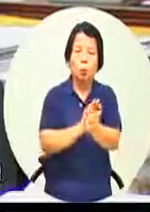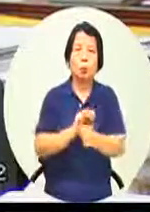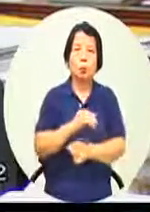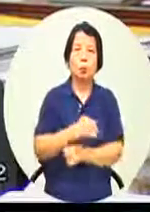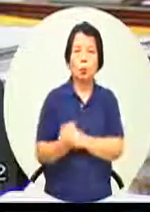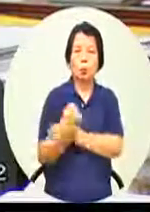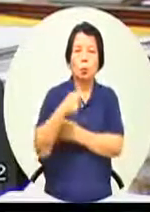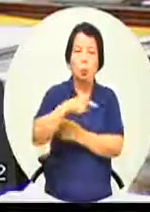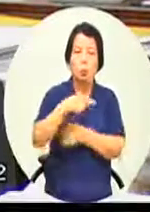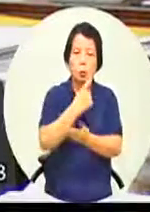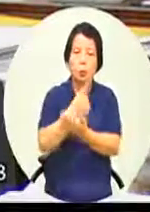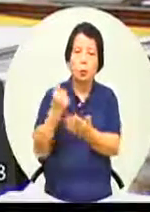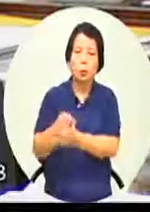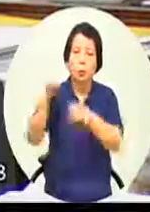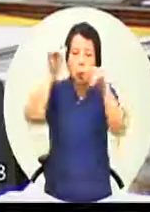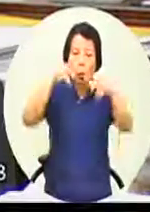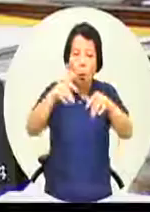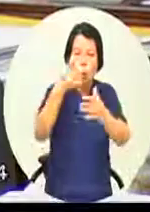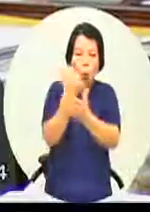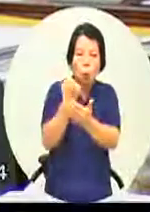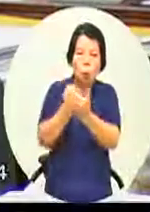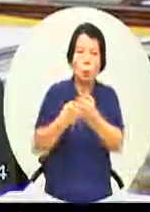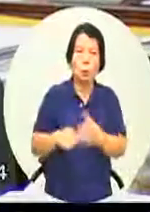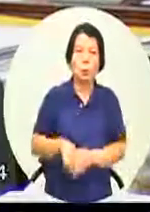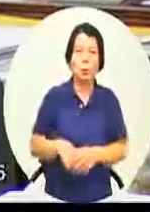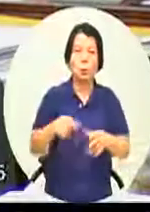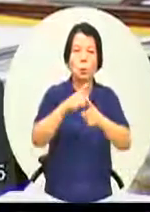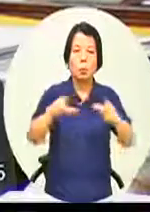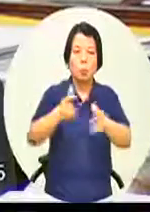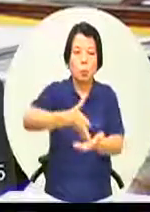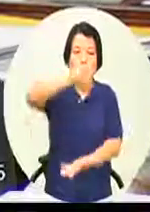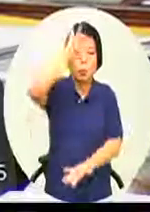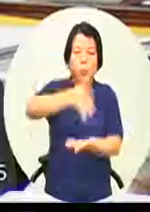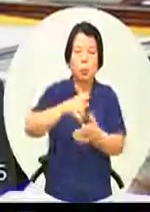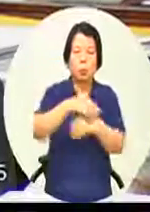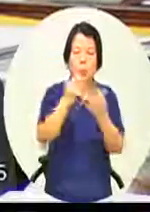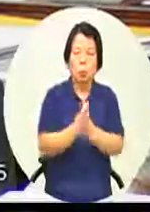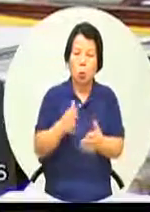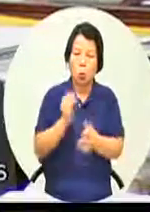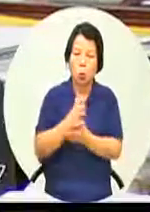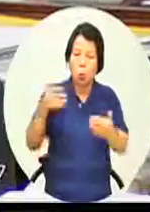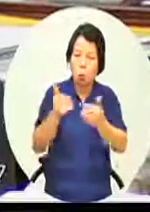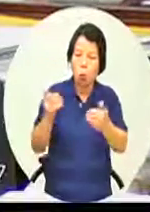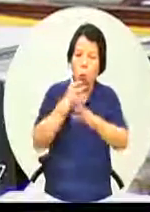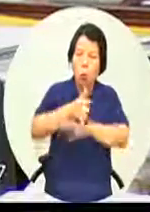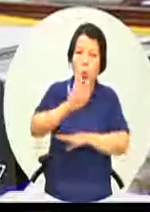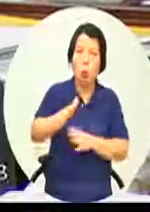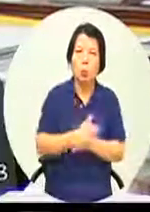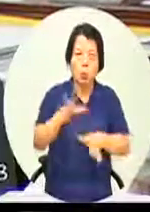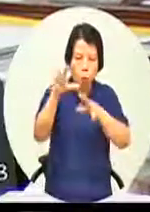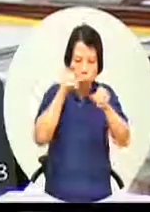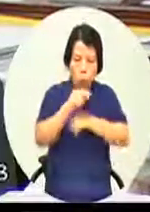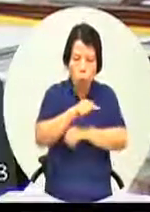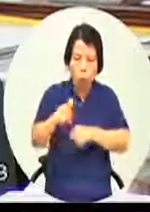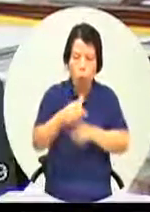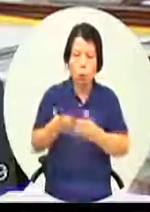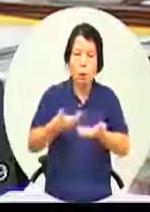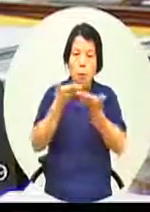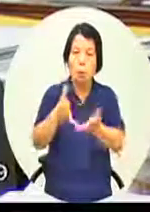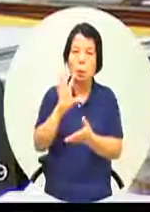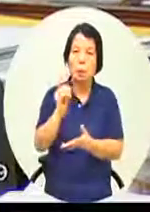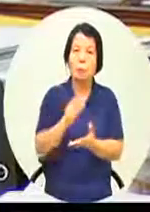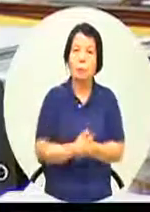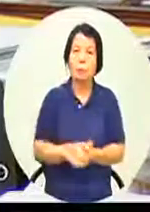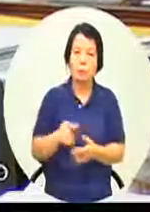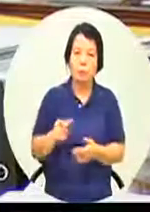后呢每一个都有雨水储存的设施大楼，那这些东西我有咨询过你，这些的资料监管处有没有给你们，你们有没有